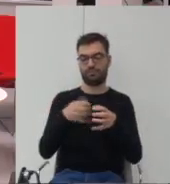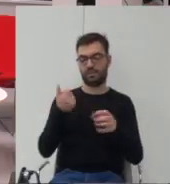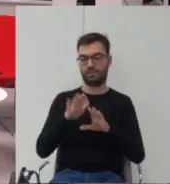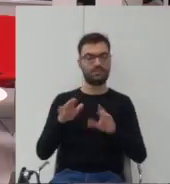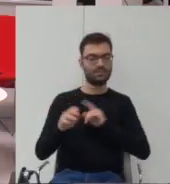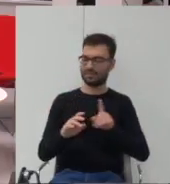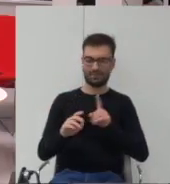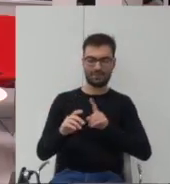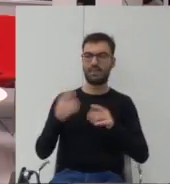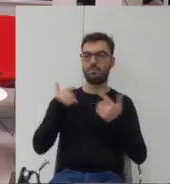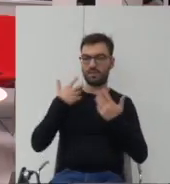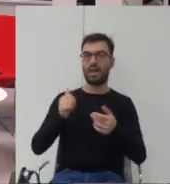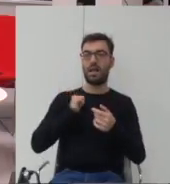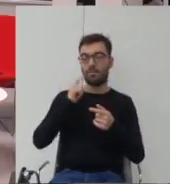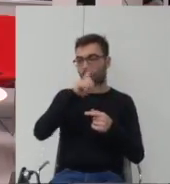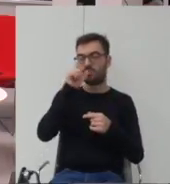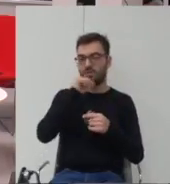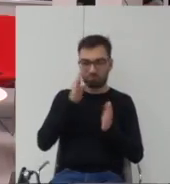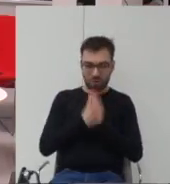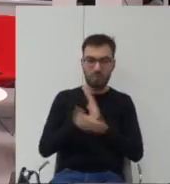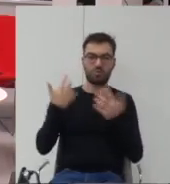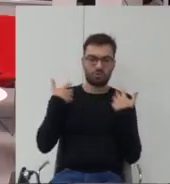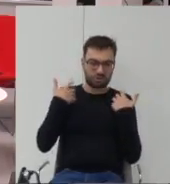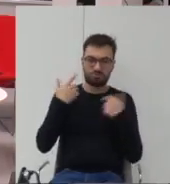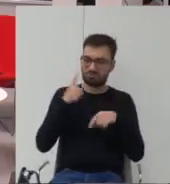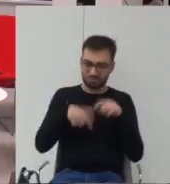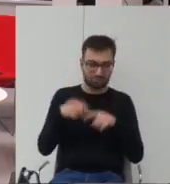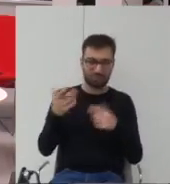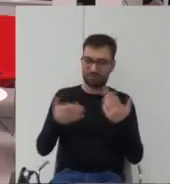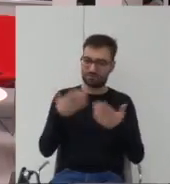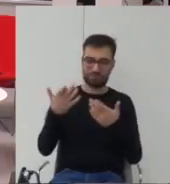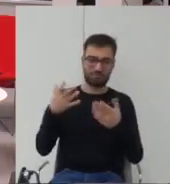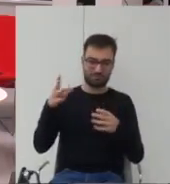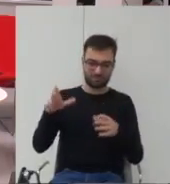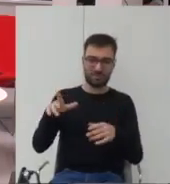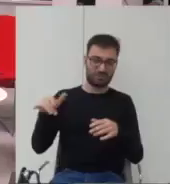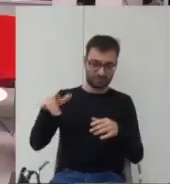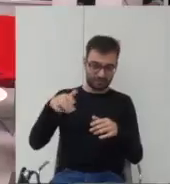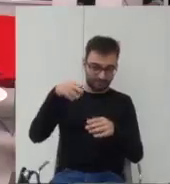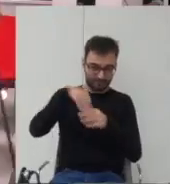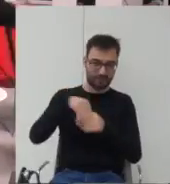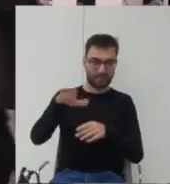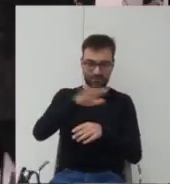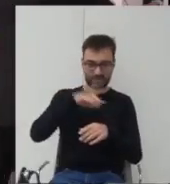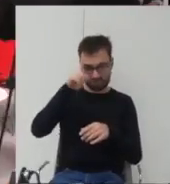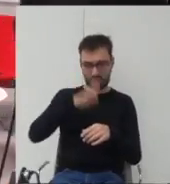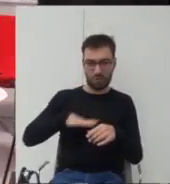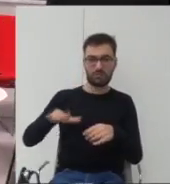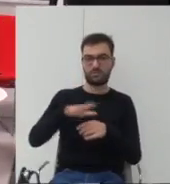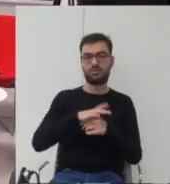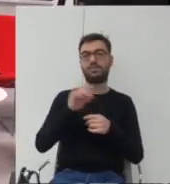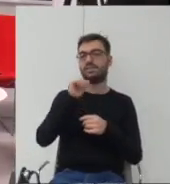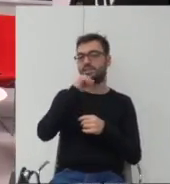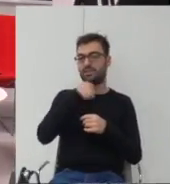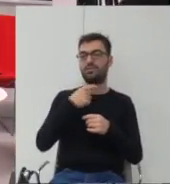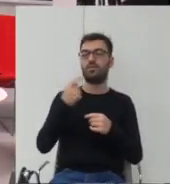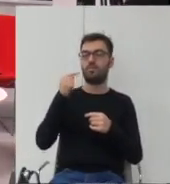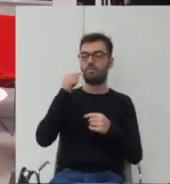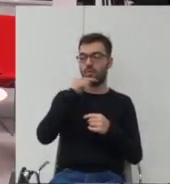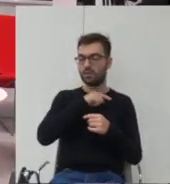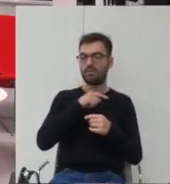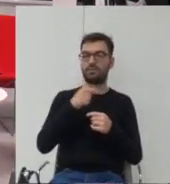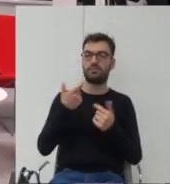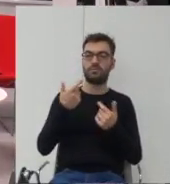Życzylibyśmy sobie z Agnieszką, żeby ci ludzie po prostu funkcjonowali między nami, bo seniorzy